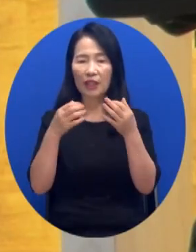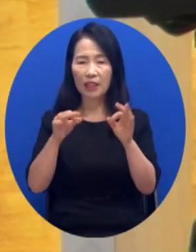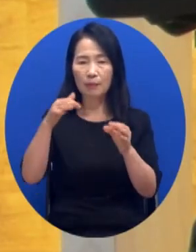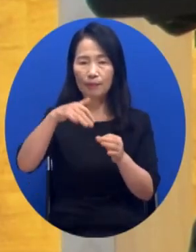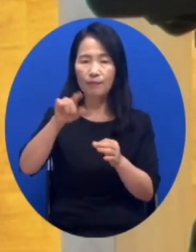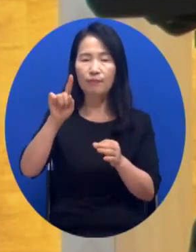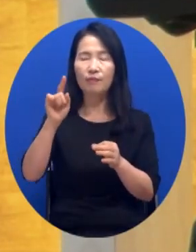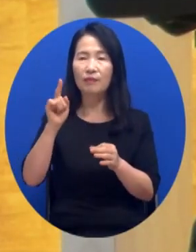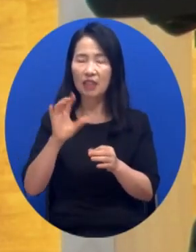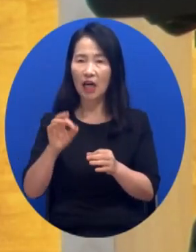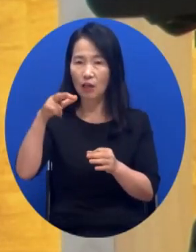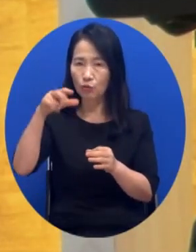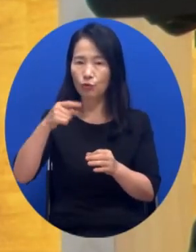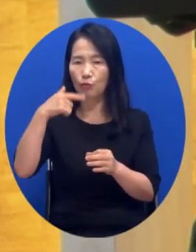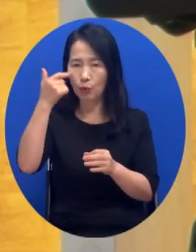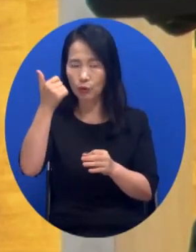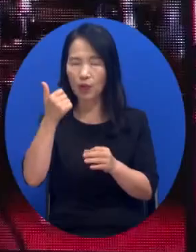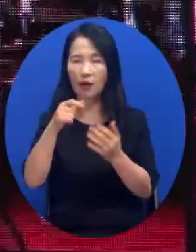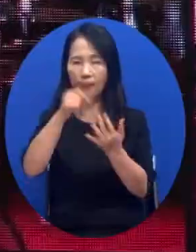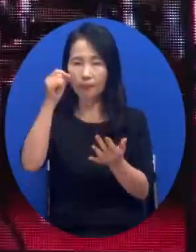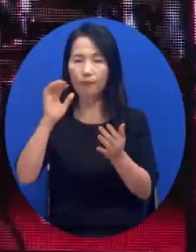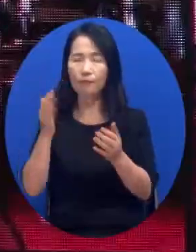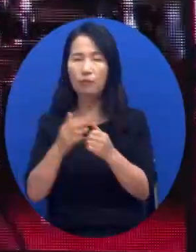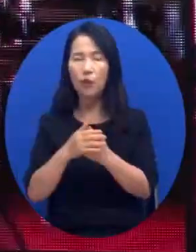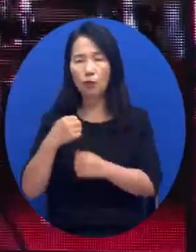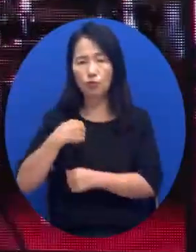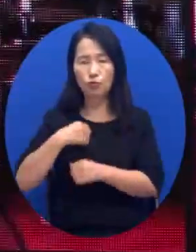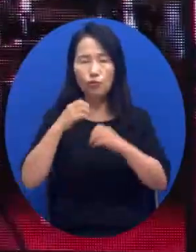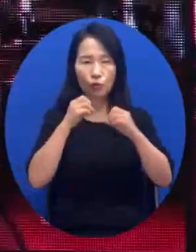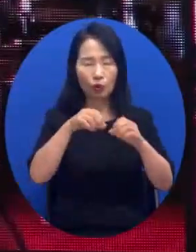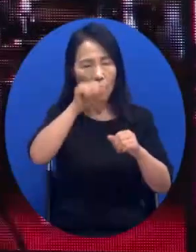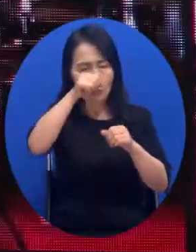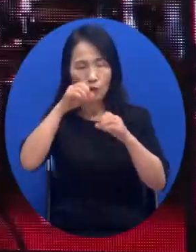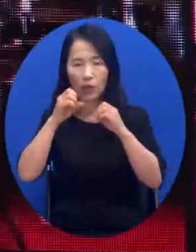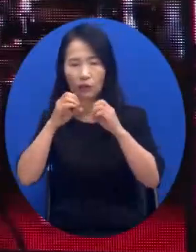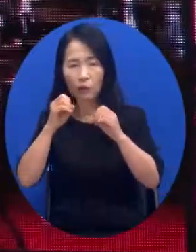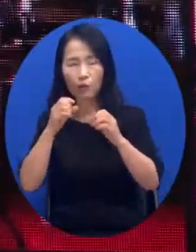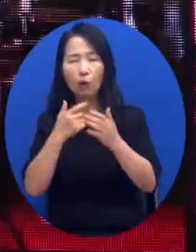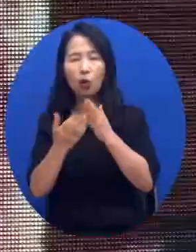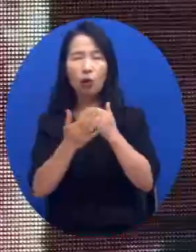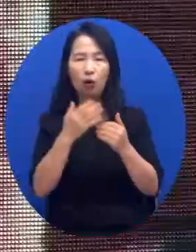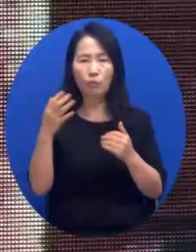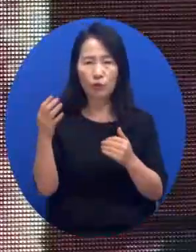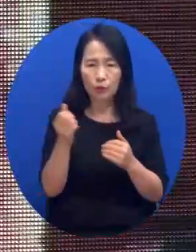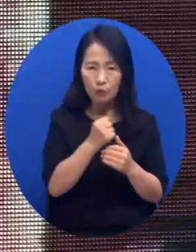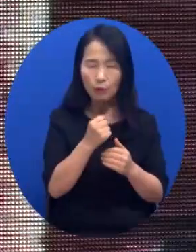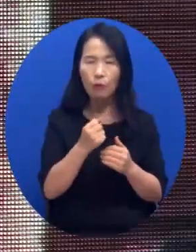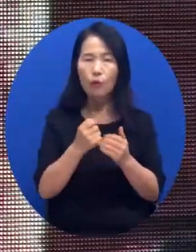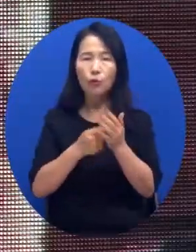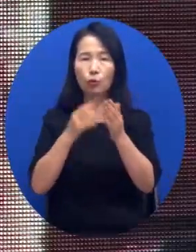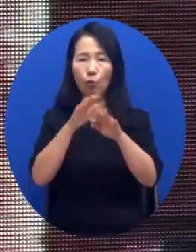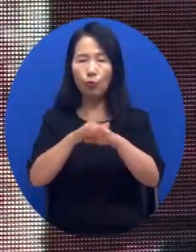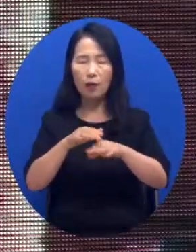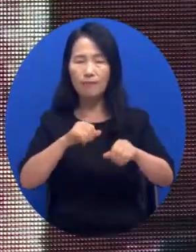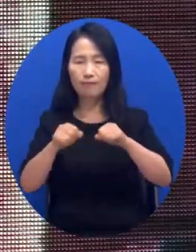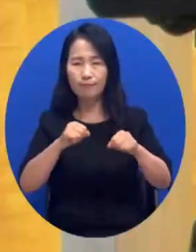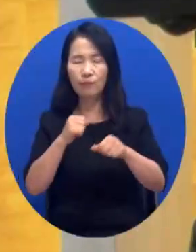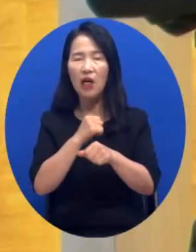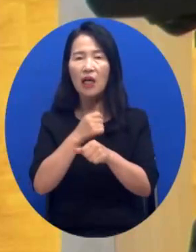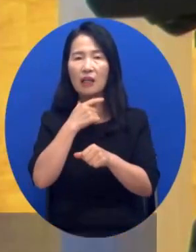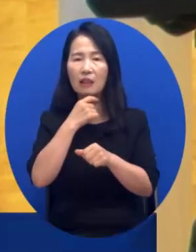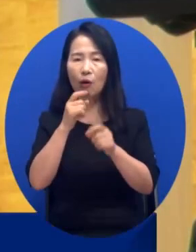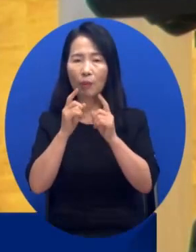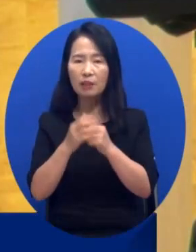이름을 올렸습니다. 김 목사는 군선교와 아프리카 선교 등의 경험을 바탕으로 총회를 꾸려나가겠다고 전했습니다.